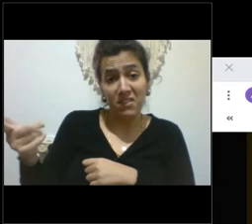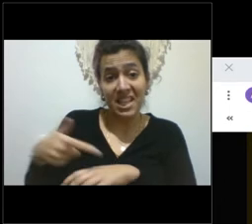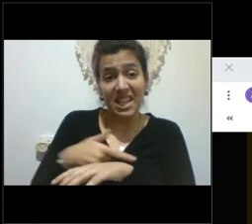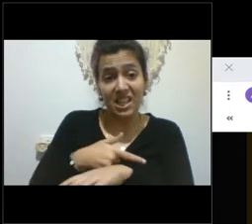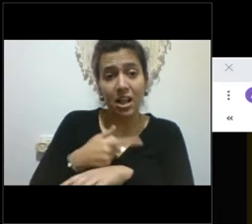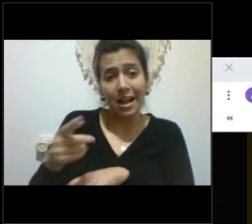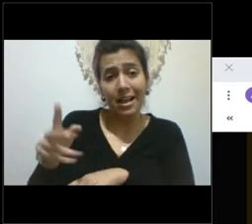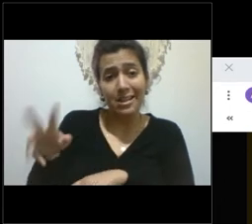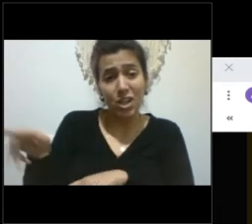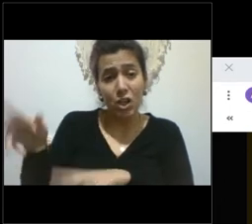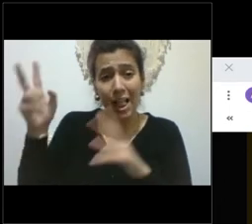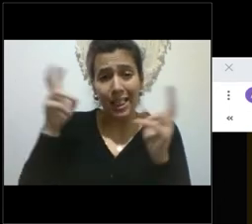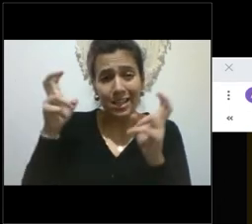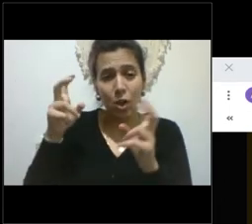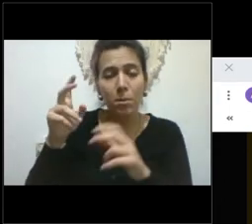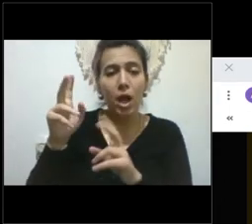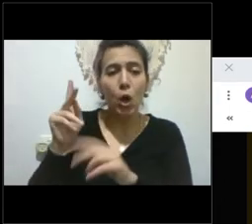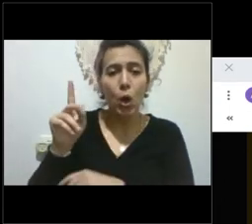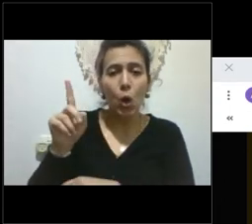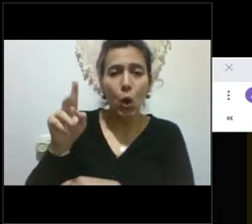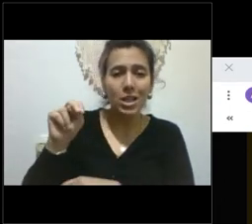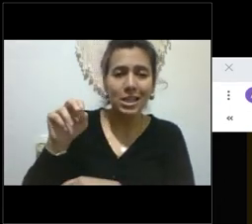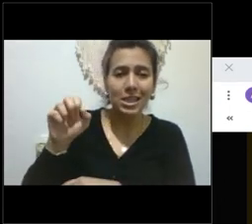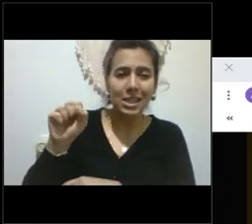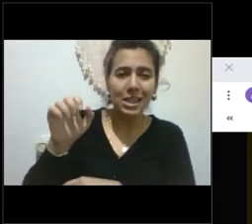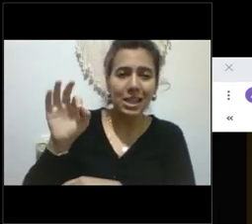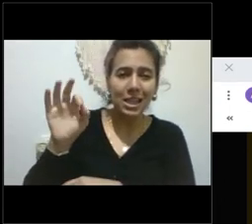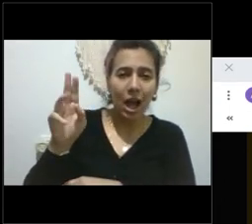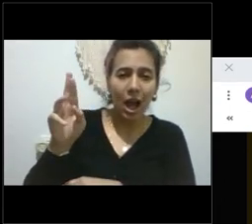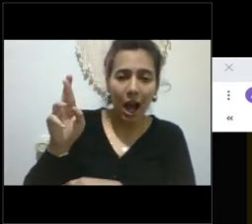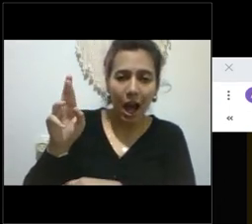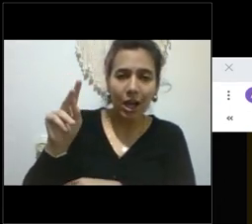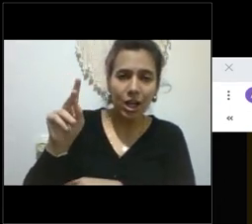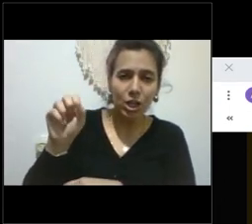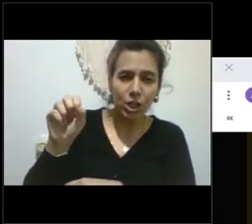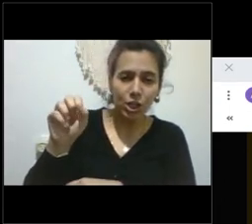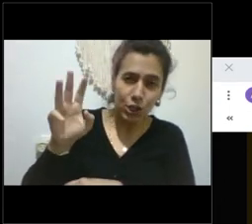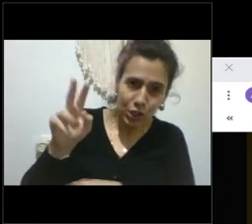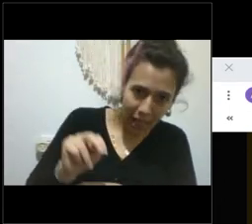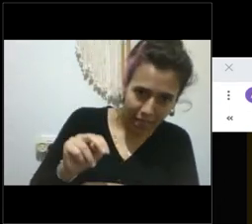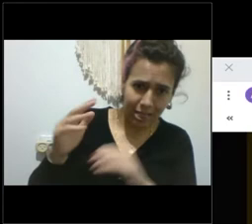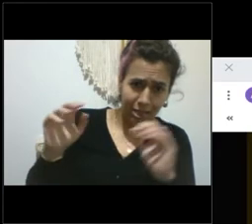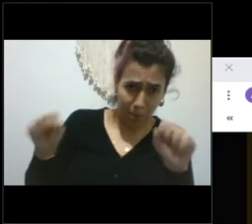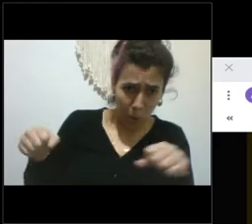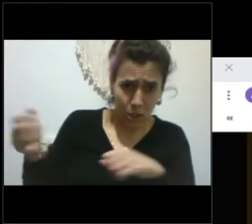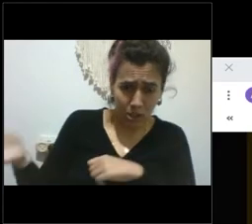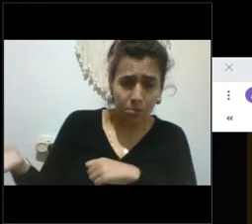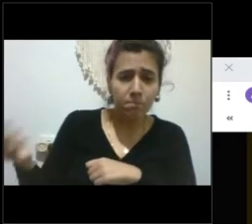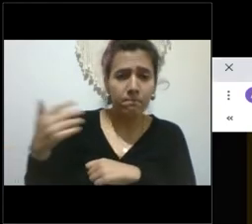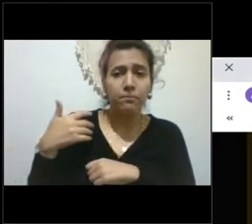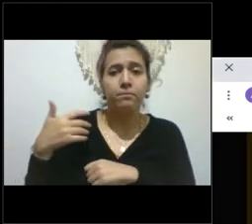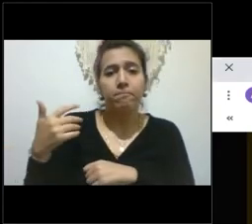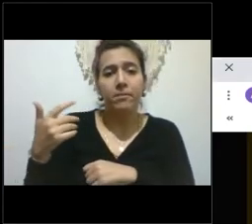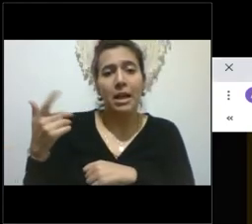בקונסטרקשן מאשר שלי יש בנדלן, או שלשתנו יש, אבל אז היא עזרה לבנות את השיעור הזה, וזה אנחנו נעבור.